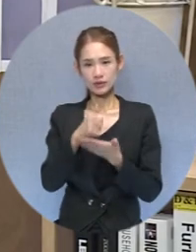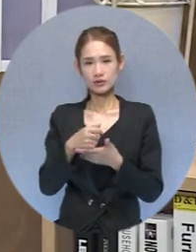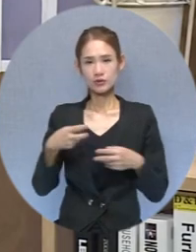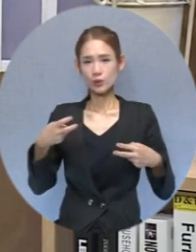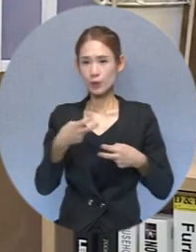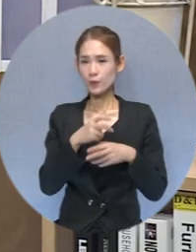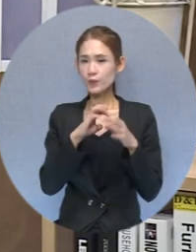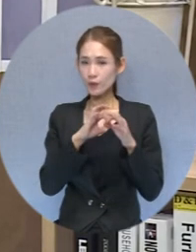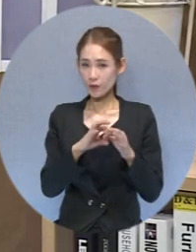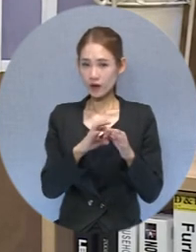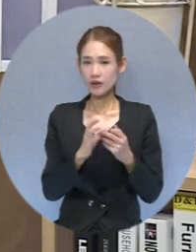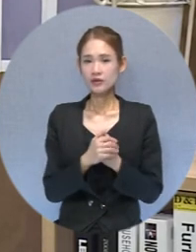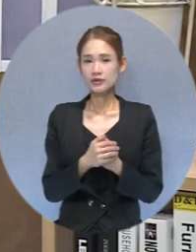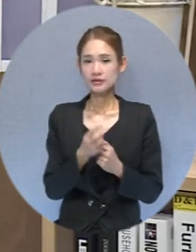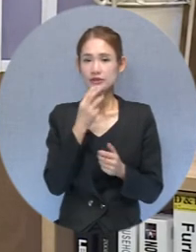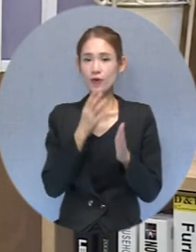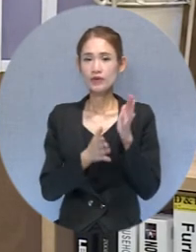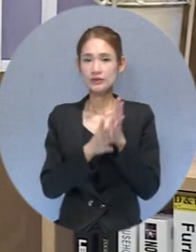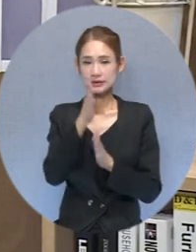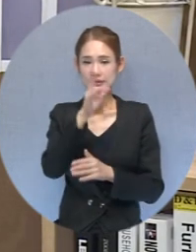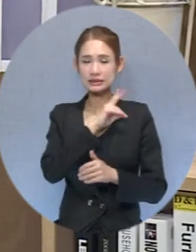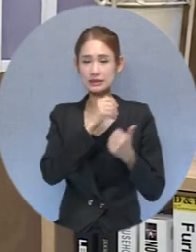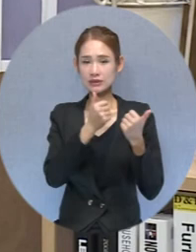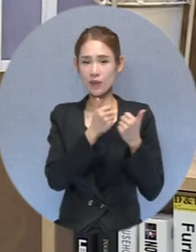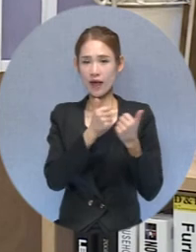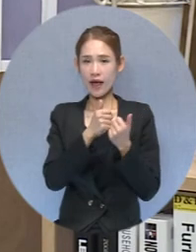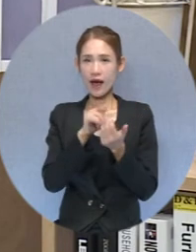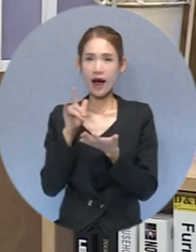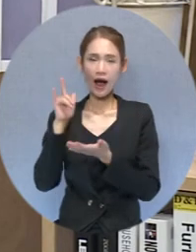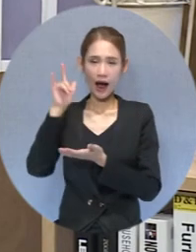또 교통 관련해서 이 서울시의회